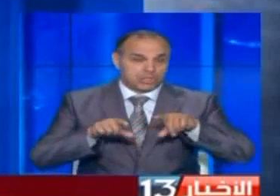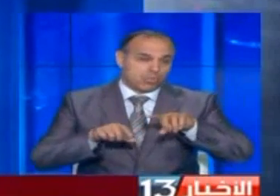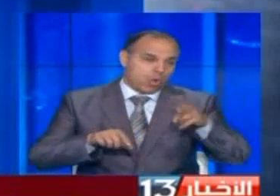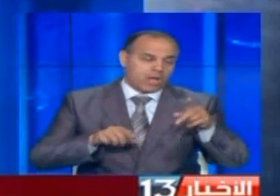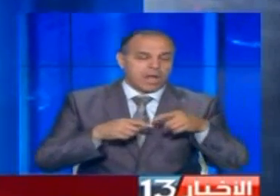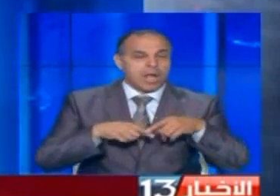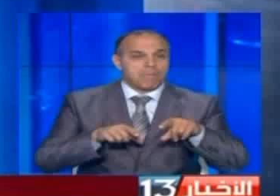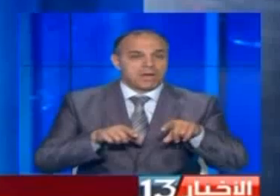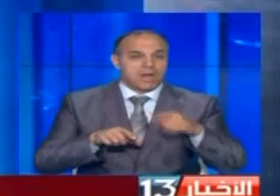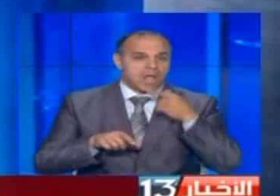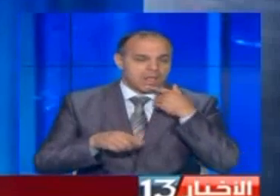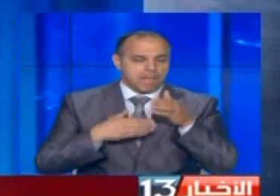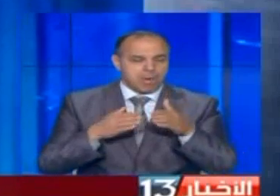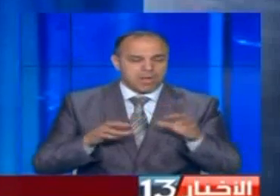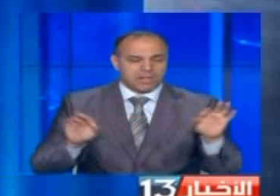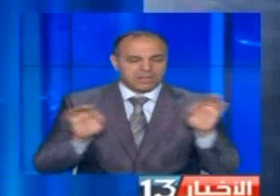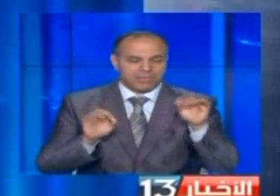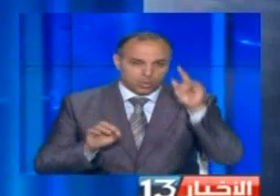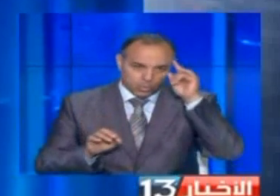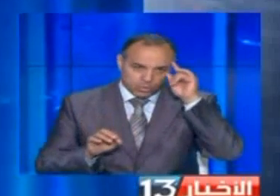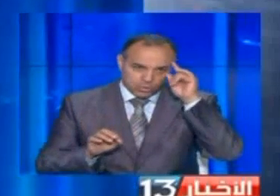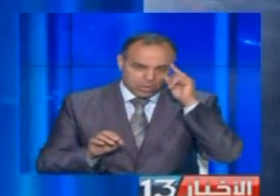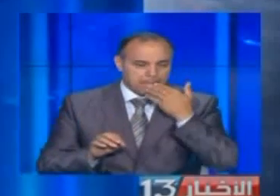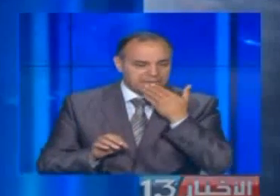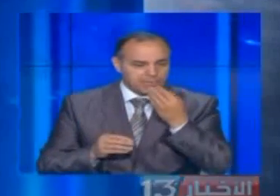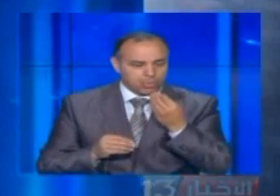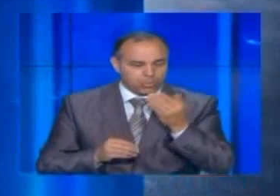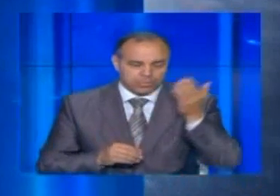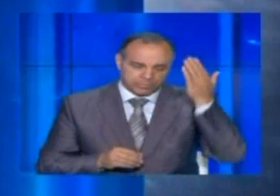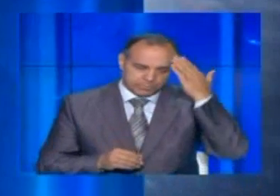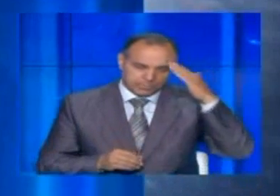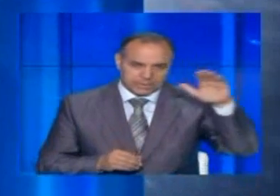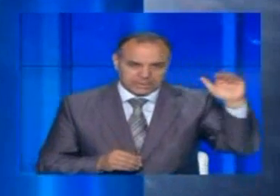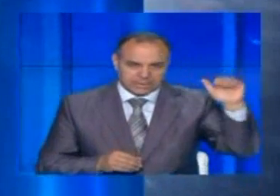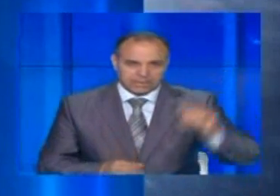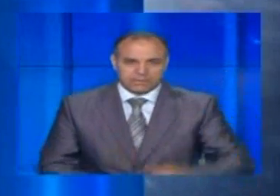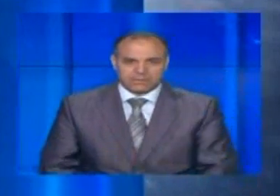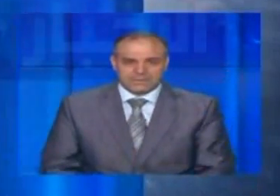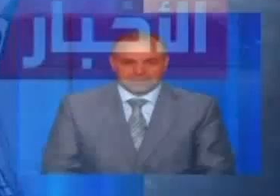وغيرها من الأخبار على بوابة التلفزة التونسية. شكراً على المتابعة وإلى اللقاء.